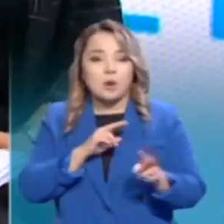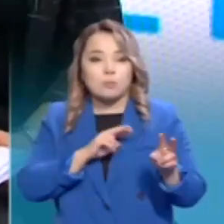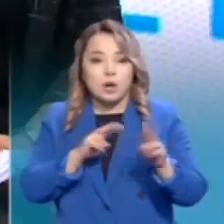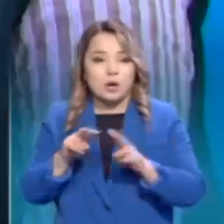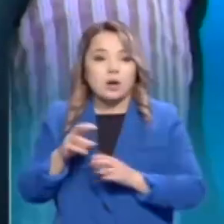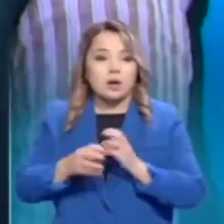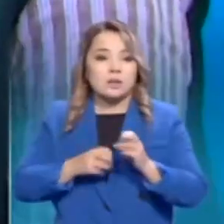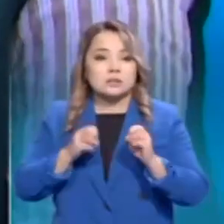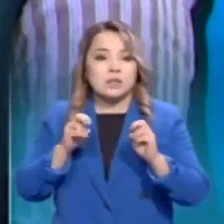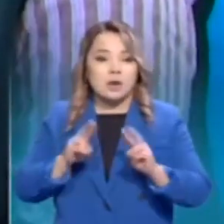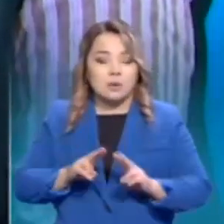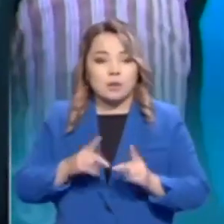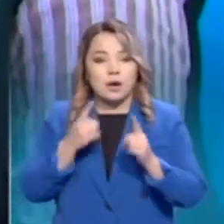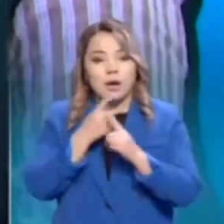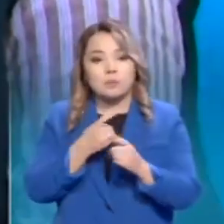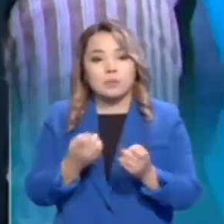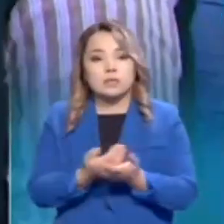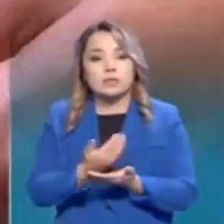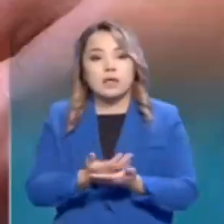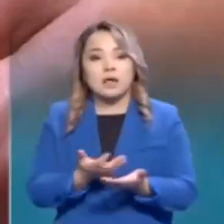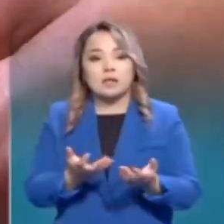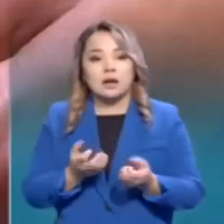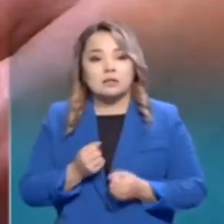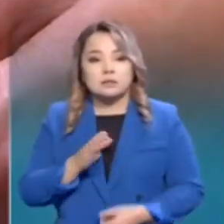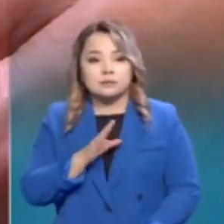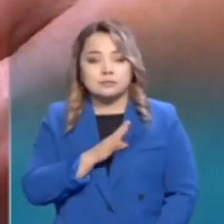байқаушыларда ақпарат алған.